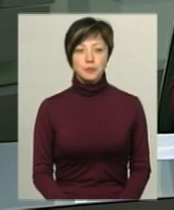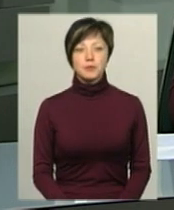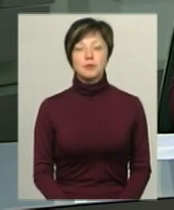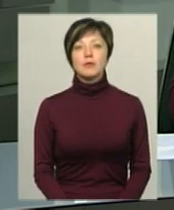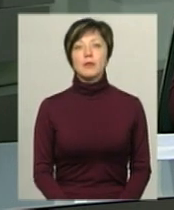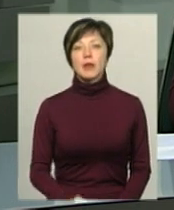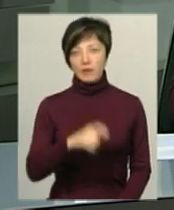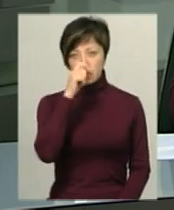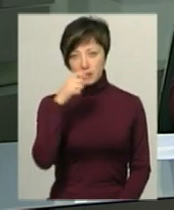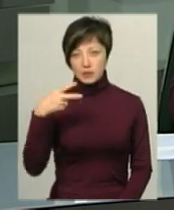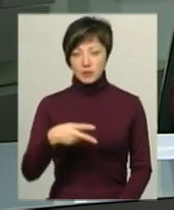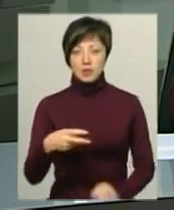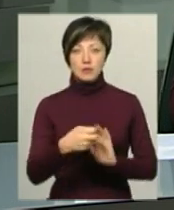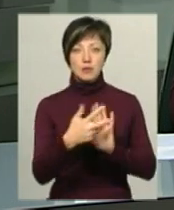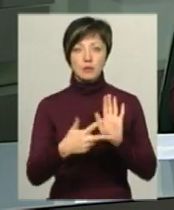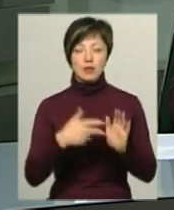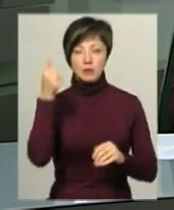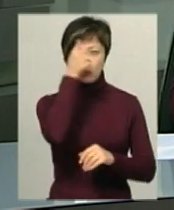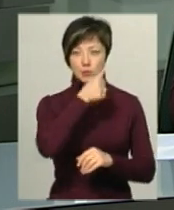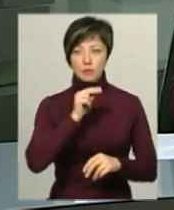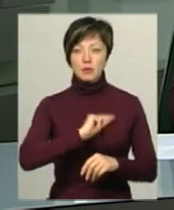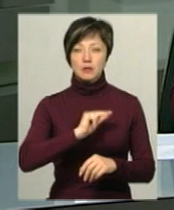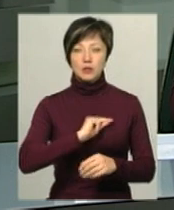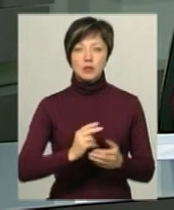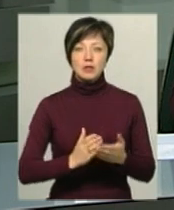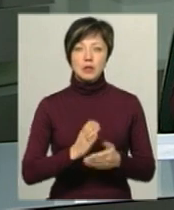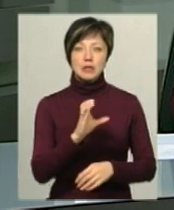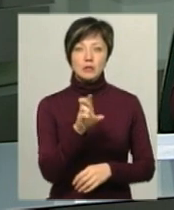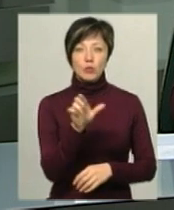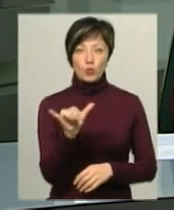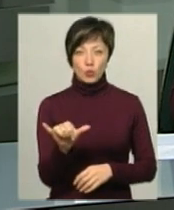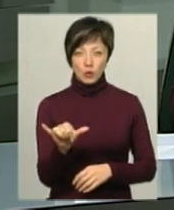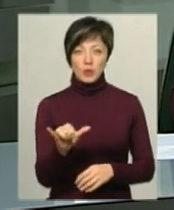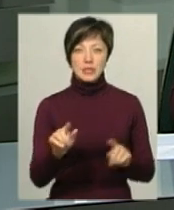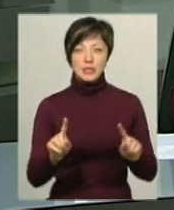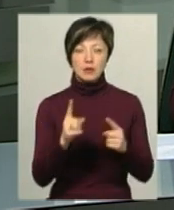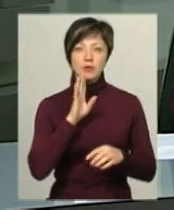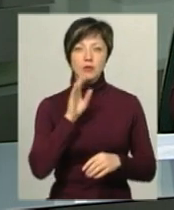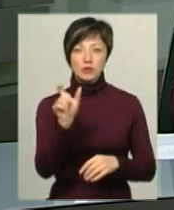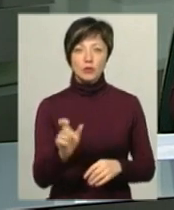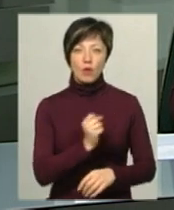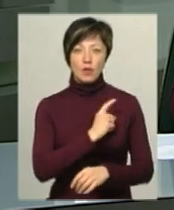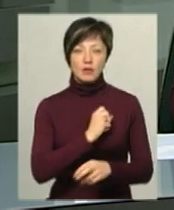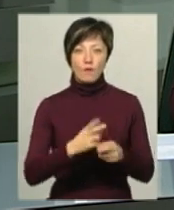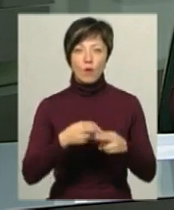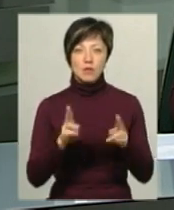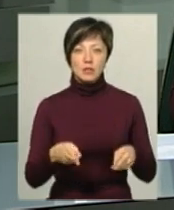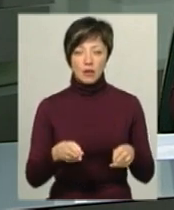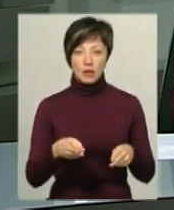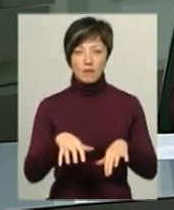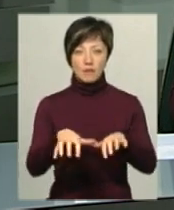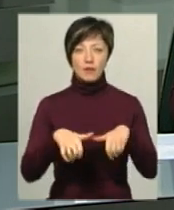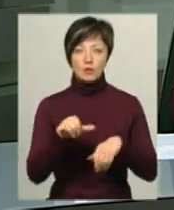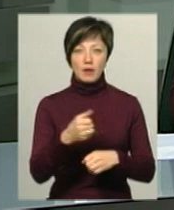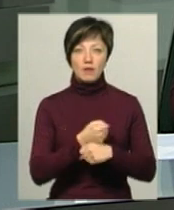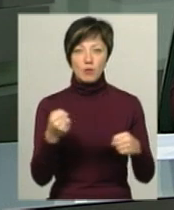Нагадаю, в квітні 2017 року співробітники Служби безпеки України затримали жінку на Одеському вокзалі, де вилучили в